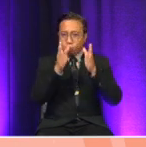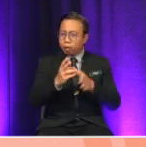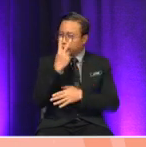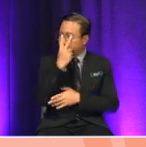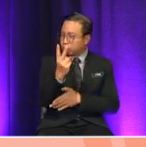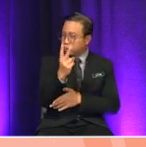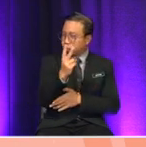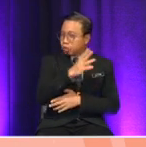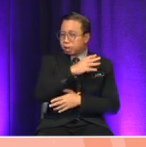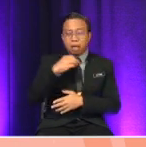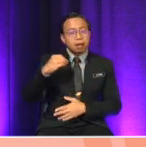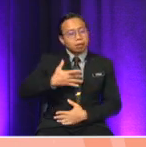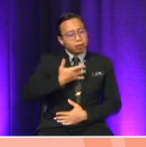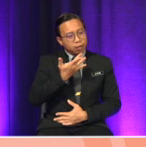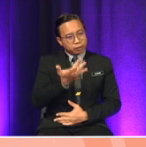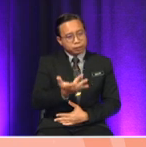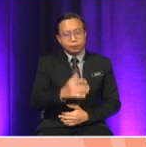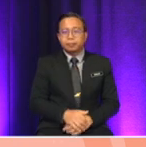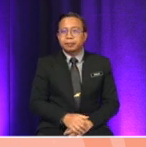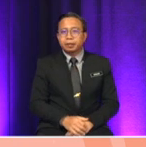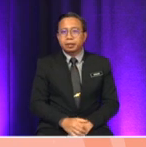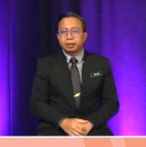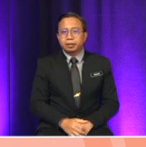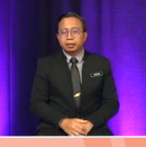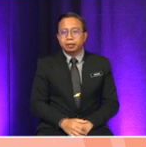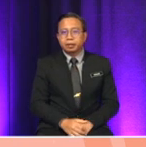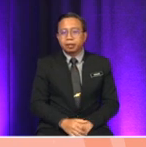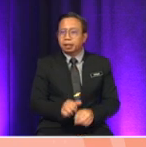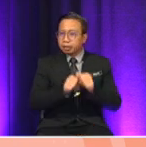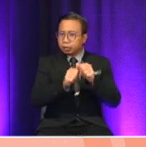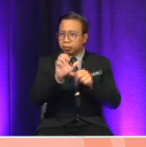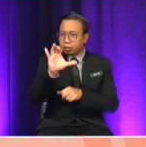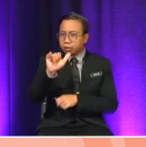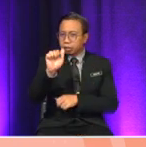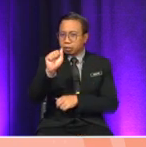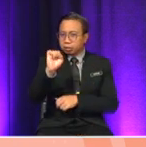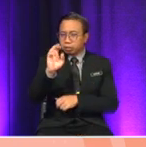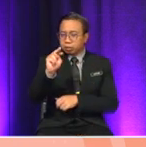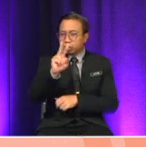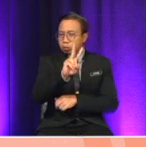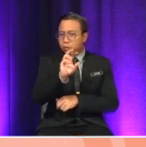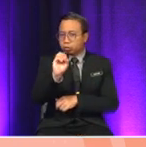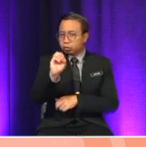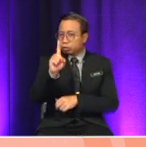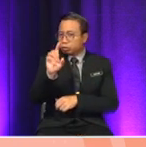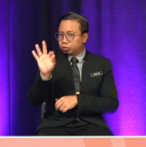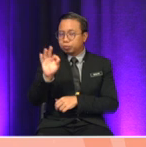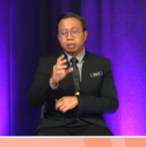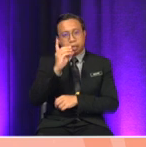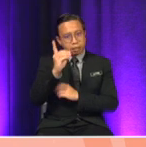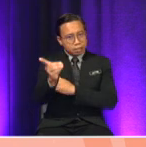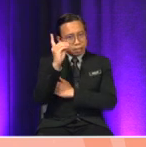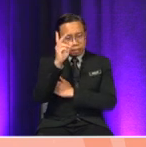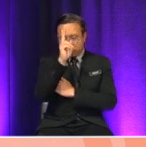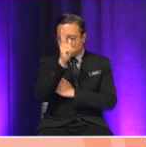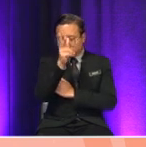juga merasakannya. Manakala, menurut Yasin tahun 2019, daya kreatif